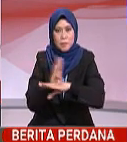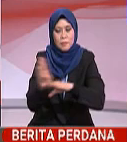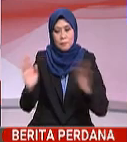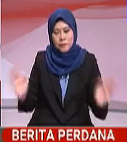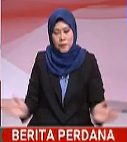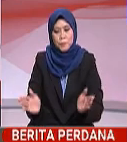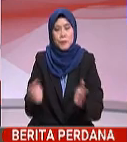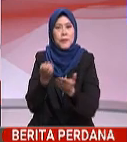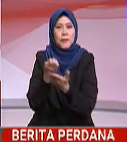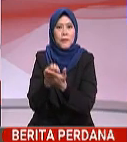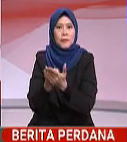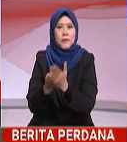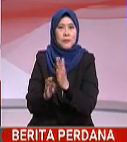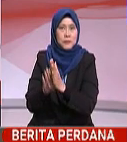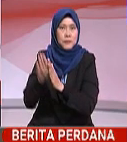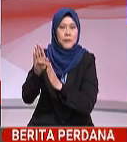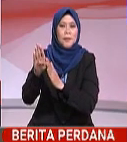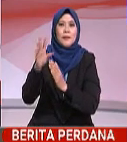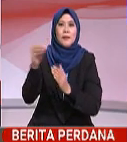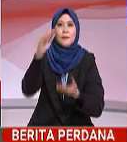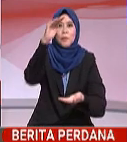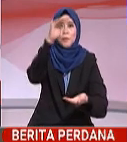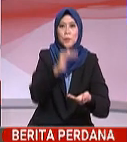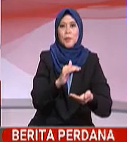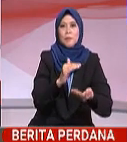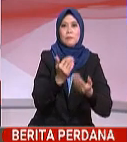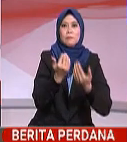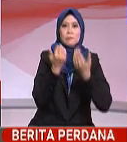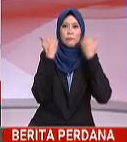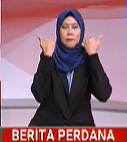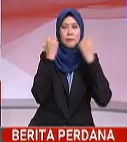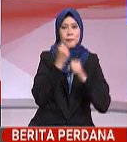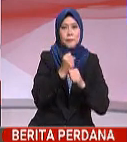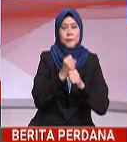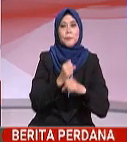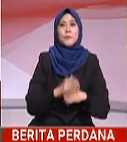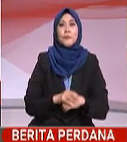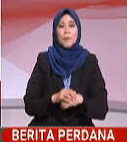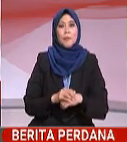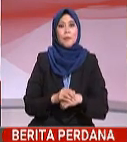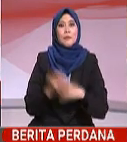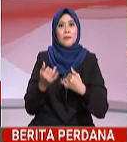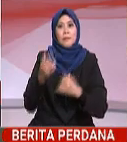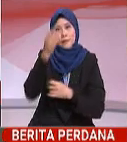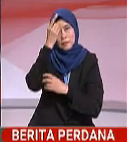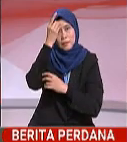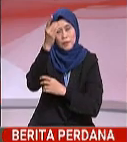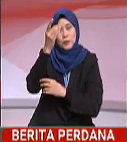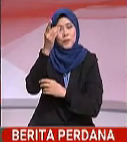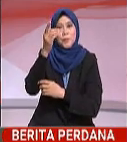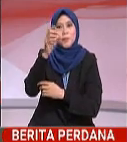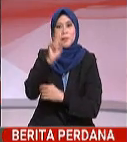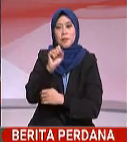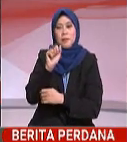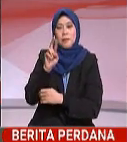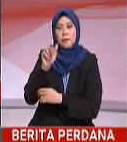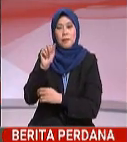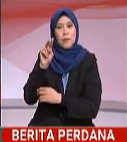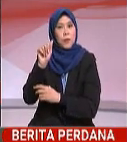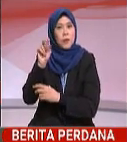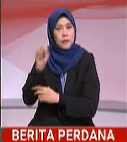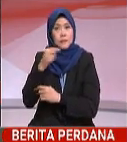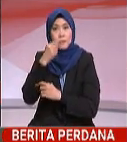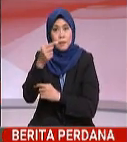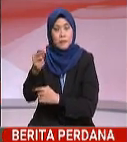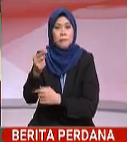merangsang pertumbuhan ekonomi sekaligus menurunkan kadar pengangguran. Menurut menterinya, Datuk Sri M. Saravanan, walaupun berdepan dengan